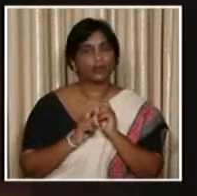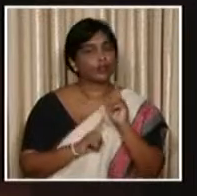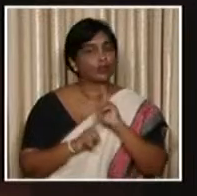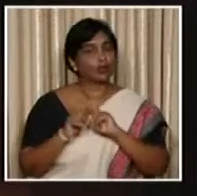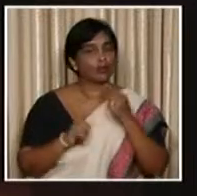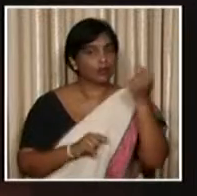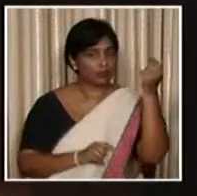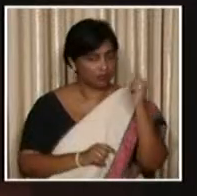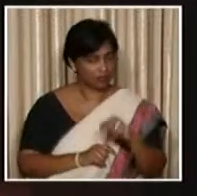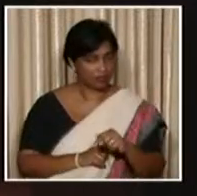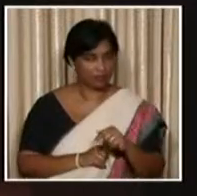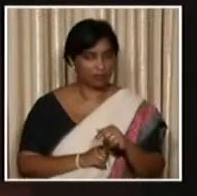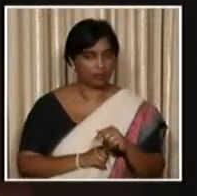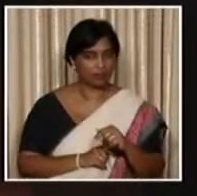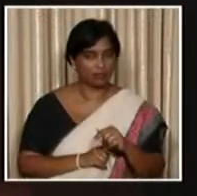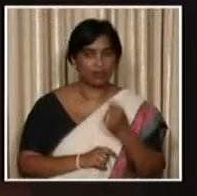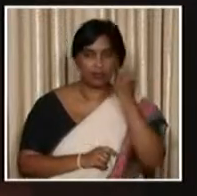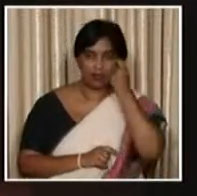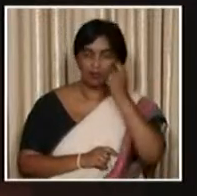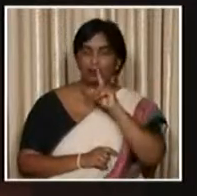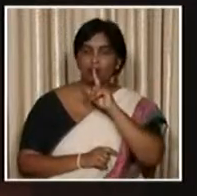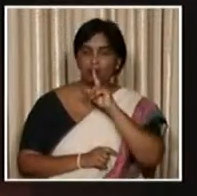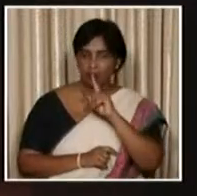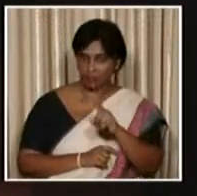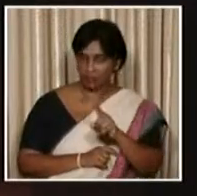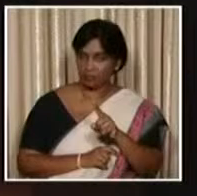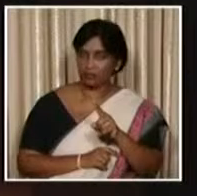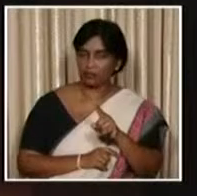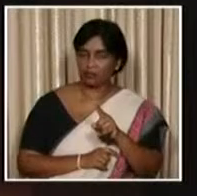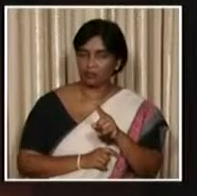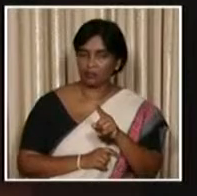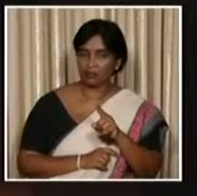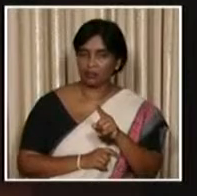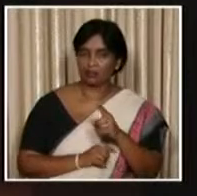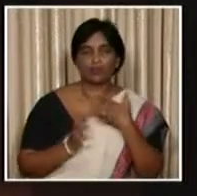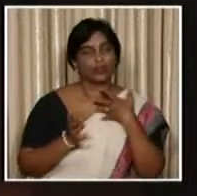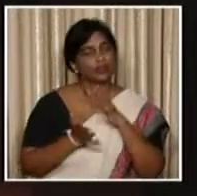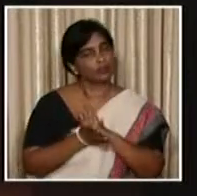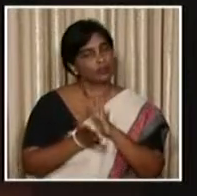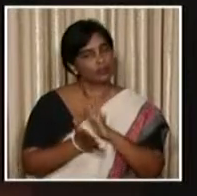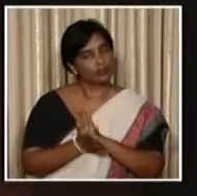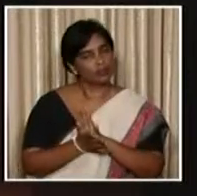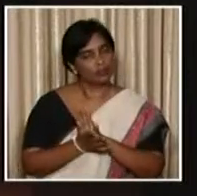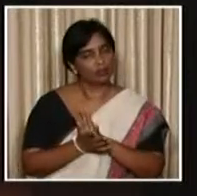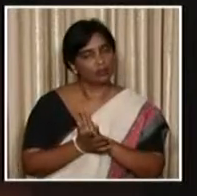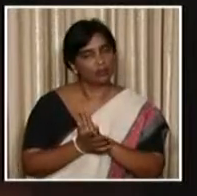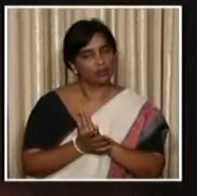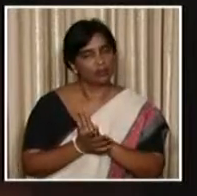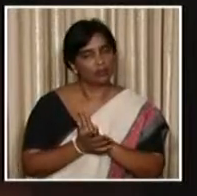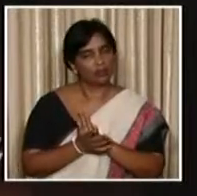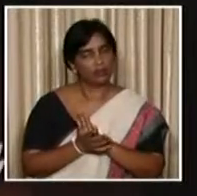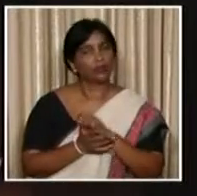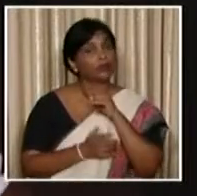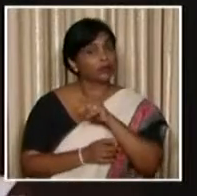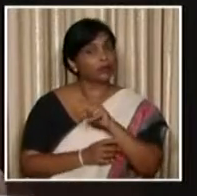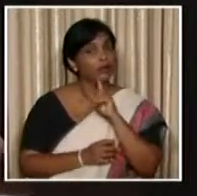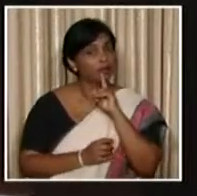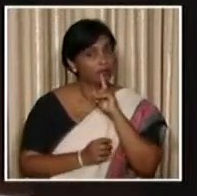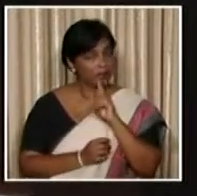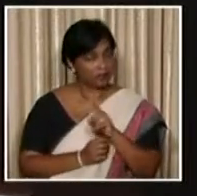පාර්ලිමේන්තුවට පැමිණ අදහස් ඉදිරිපත් කිරීම ගැන අපි සතුටු වෙනවා. එතුමා